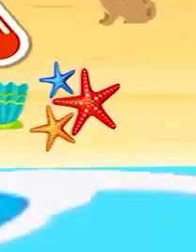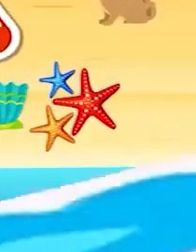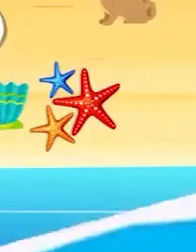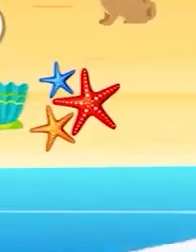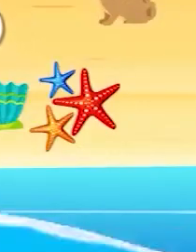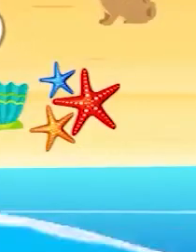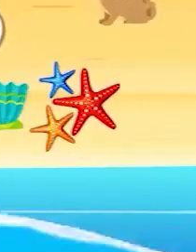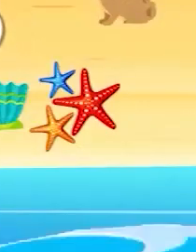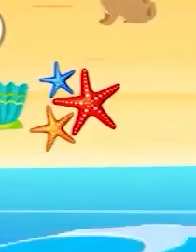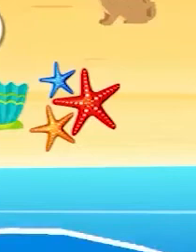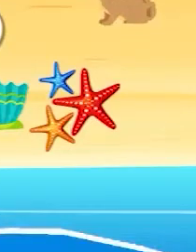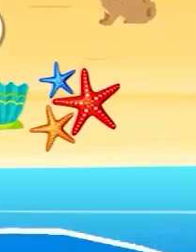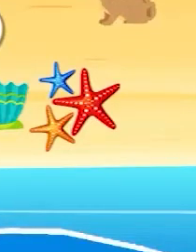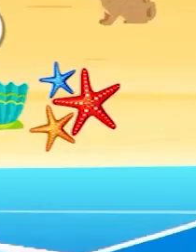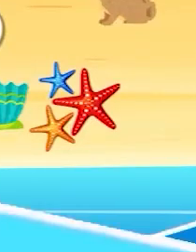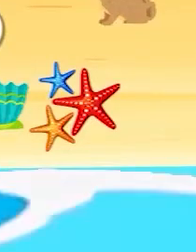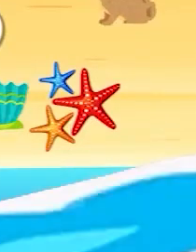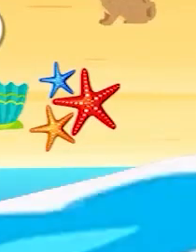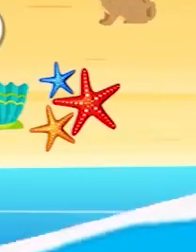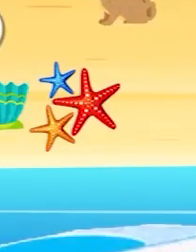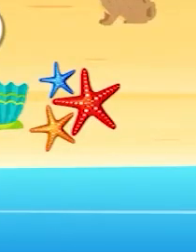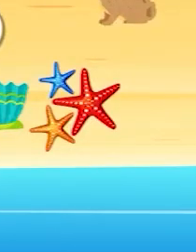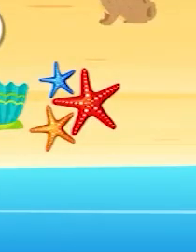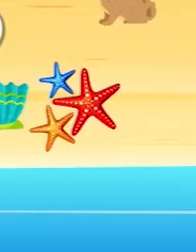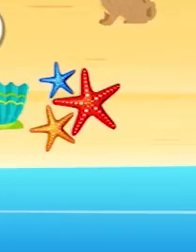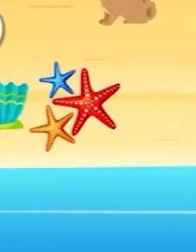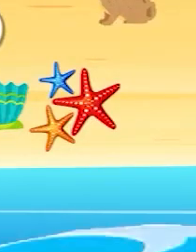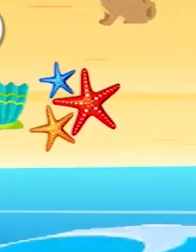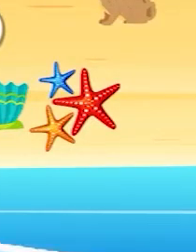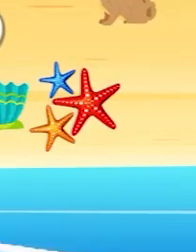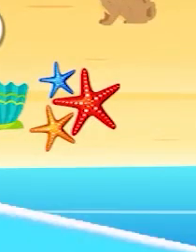The Adventures of Shen and Sha.